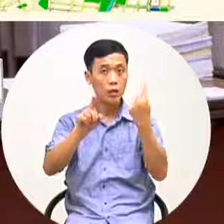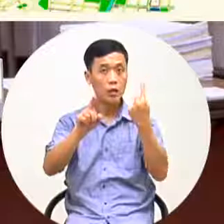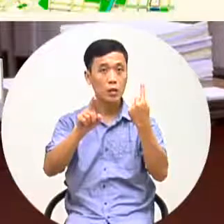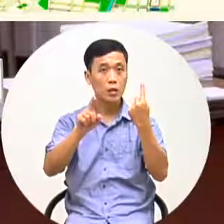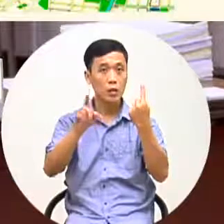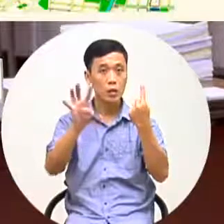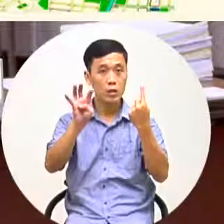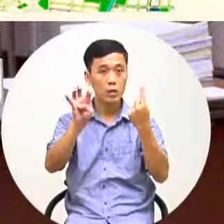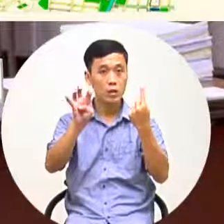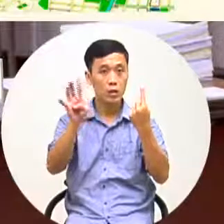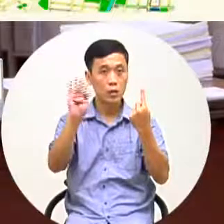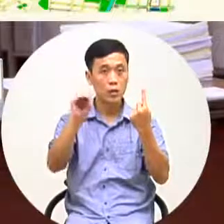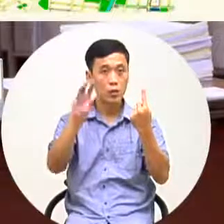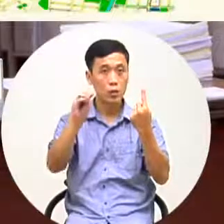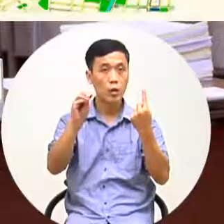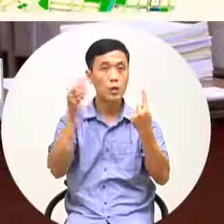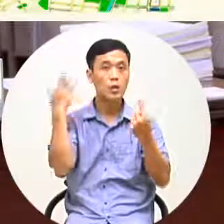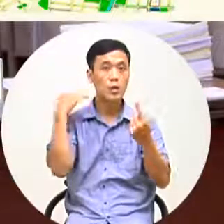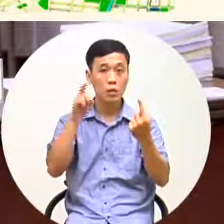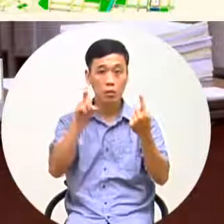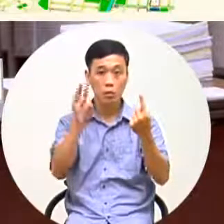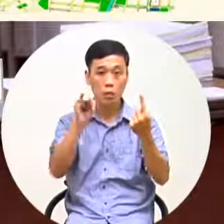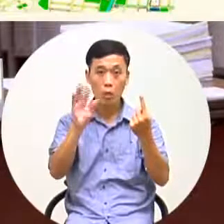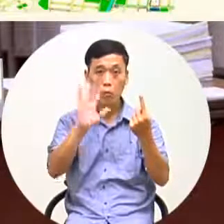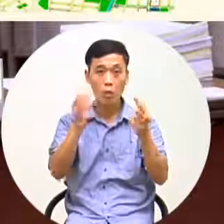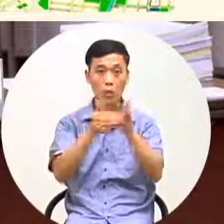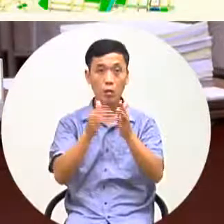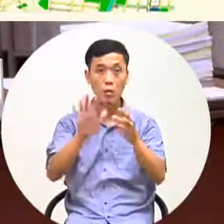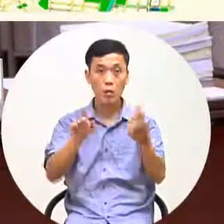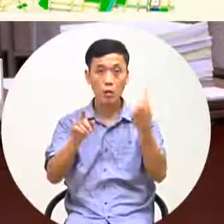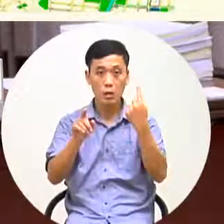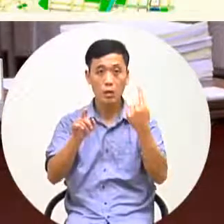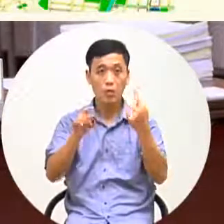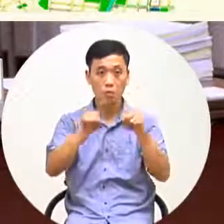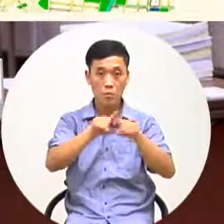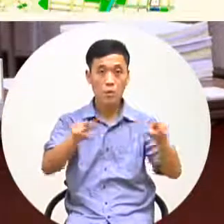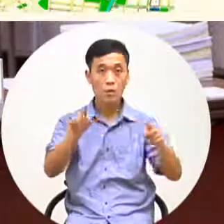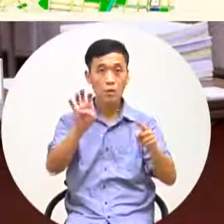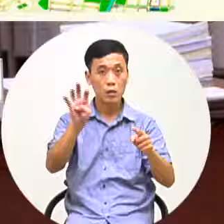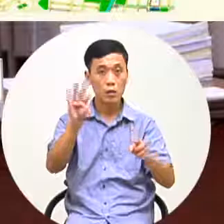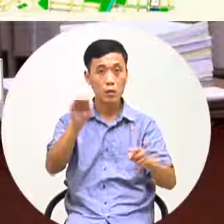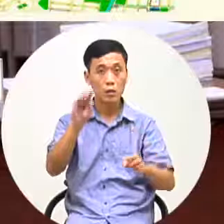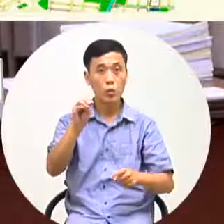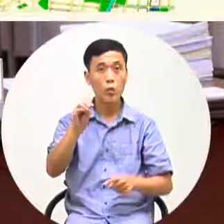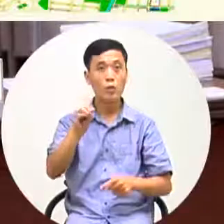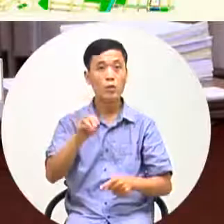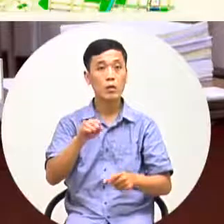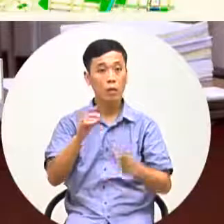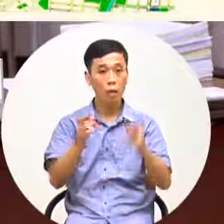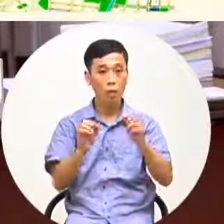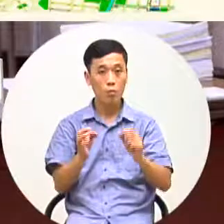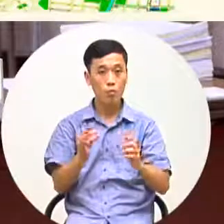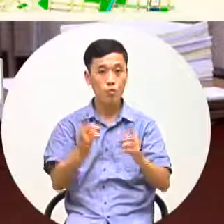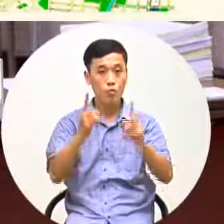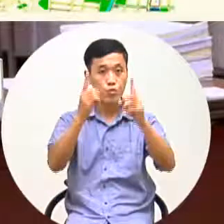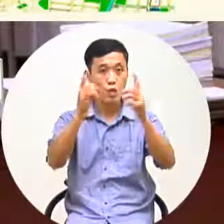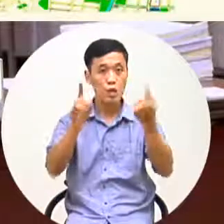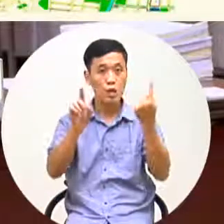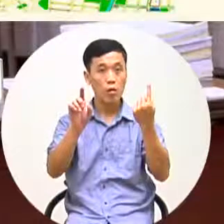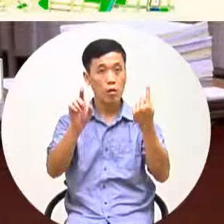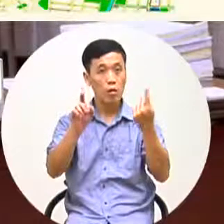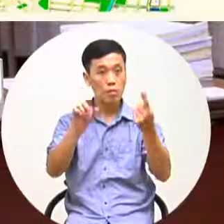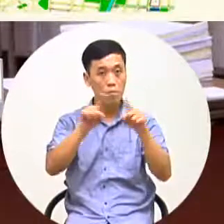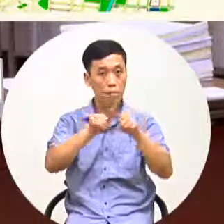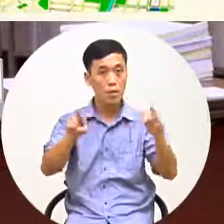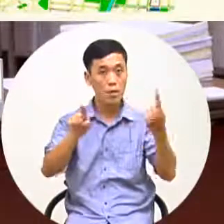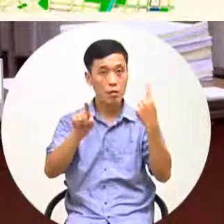十万哦，定四十几万。但是恁定四十几万，一个平平到六十几万去啊。附近的私人土地一平拢几百万的啊。